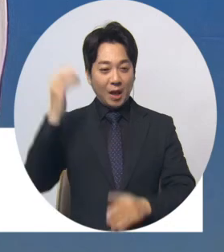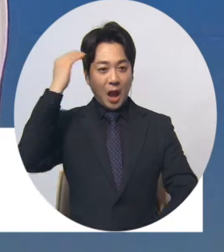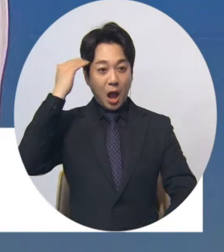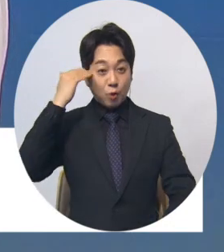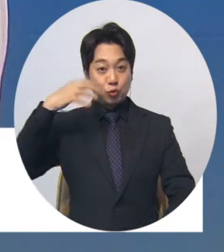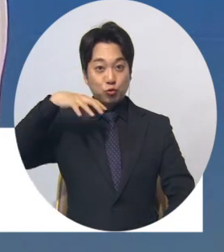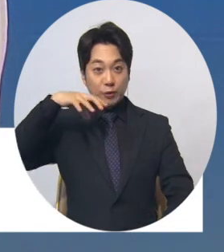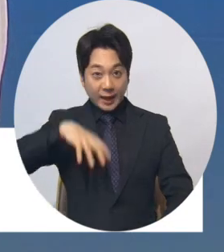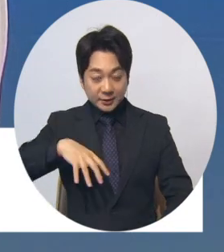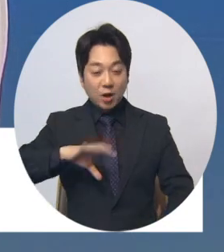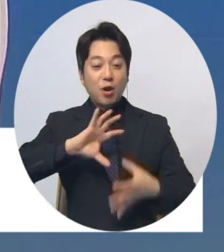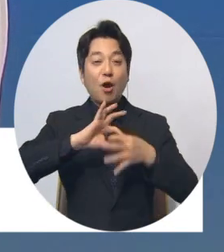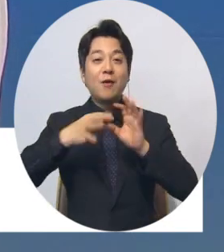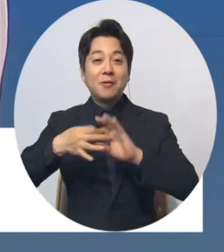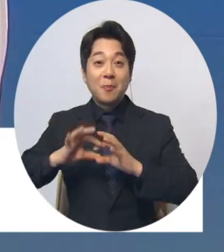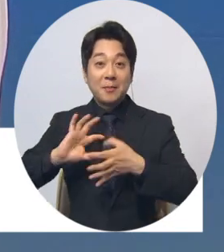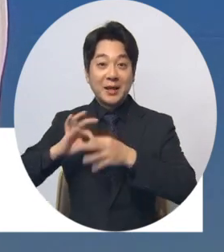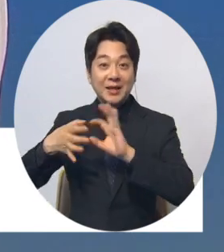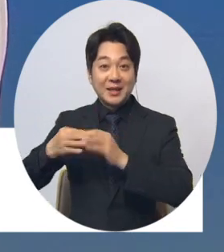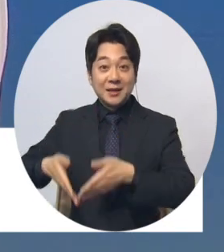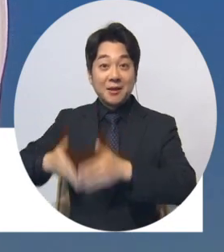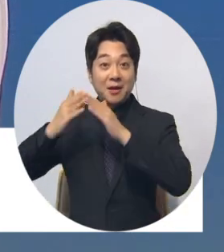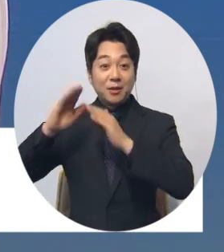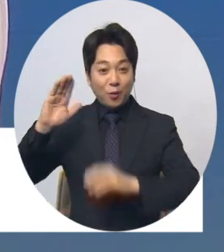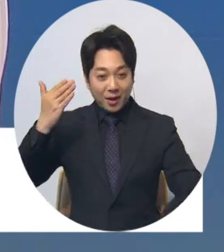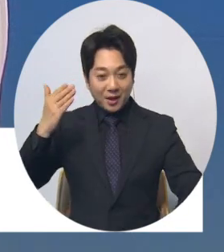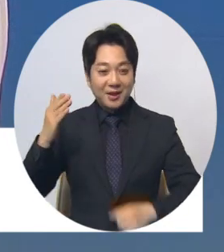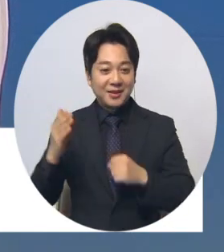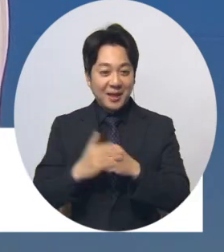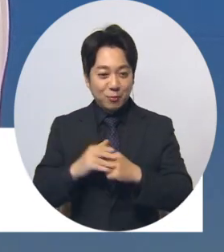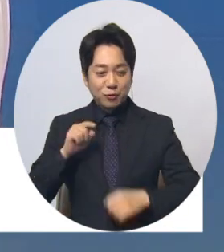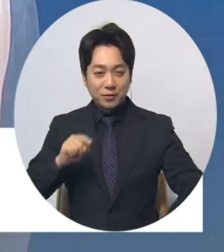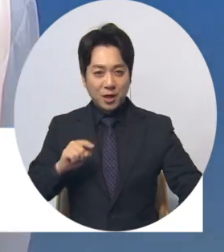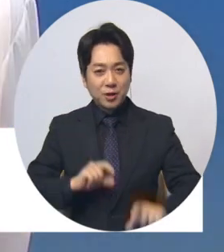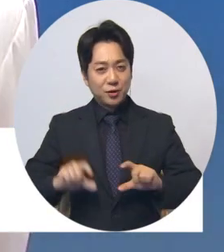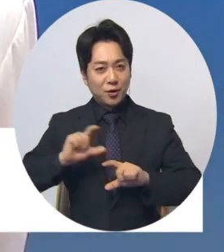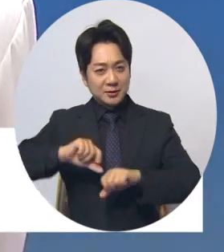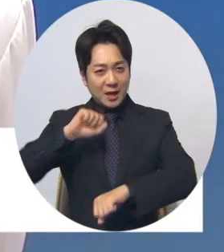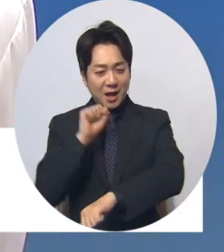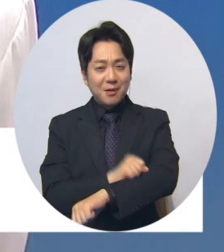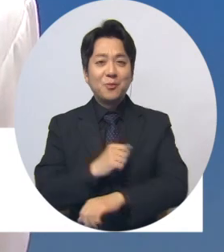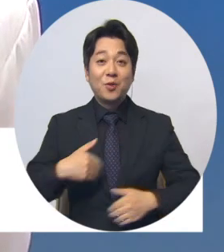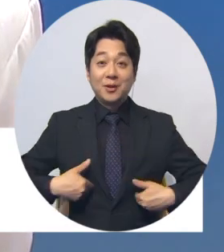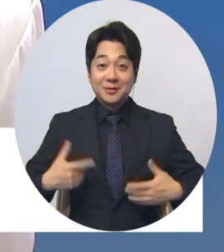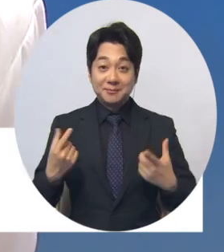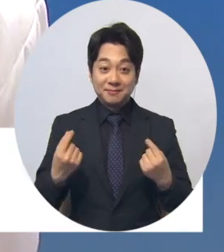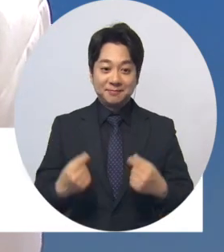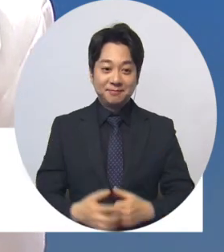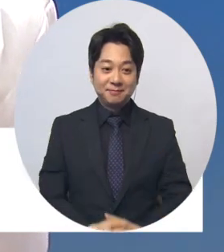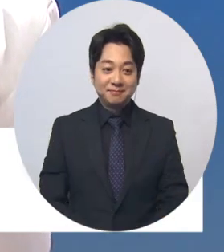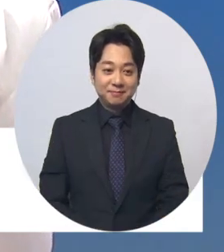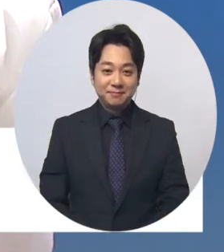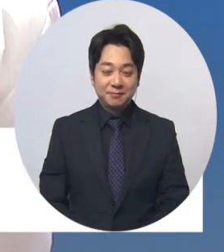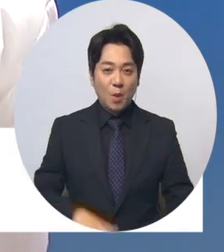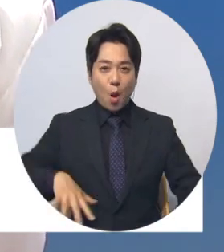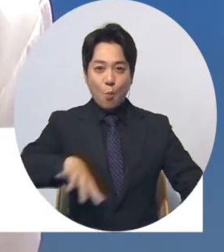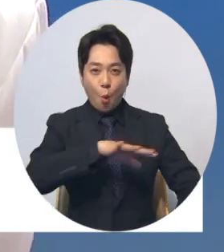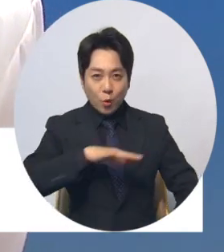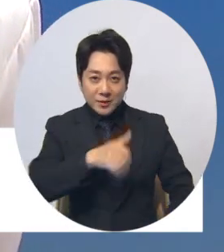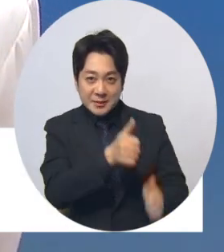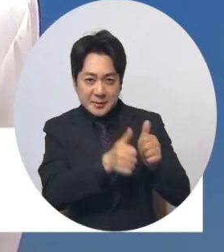빛나야 될 것 같아서 더 최선을 다해서 경기해야죠. 전 종목에서 메달 다